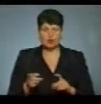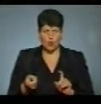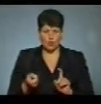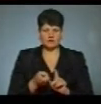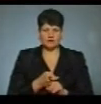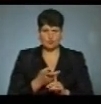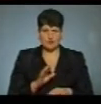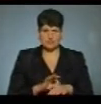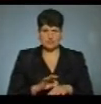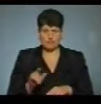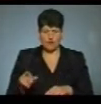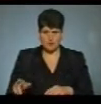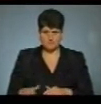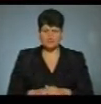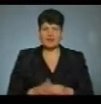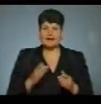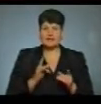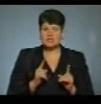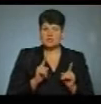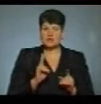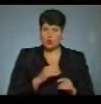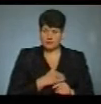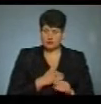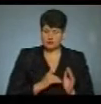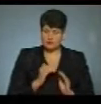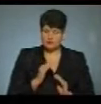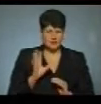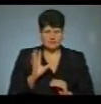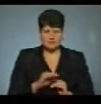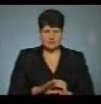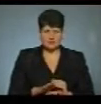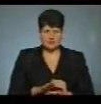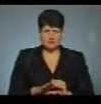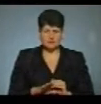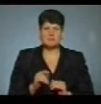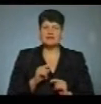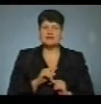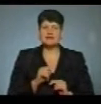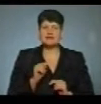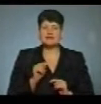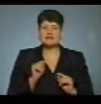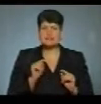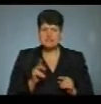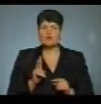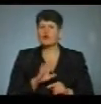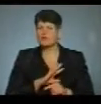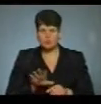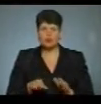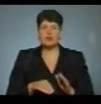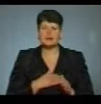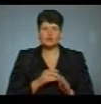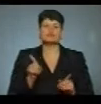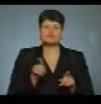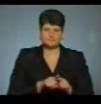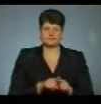які контактували, так. Лише ті, в кого була температура, симптоми, чи всіх? Ні, ми ті, які навіть і не було температури. Крім